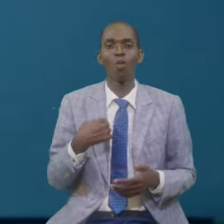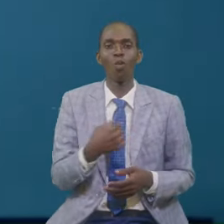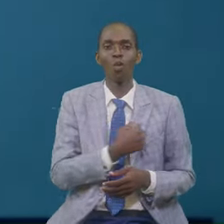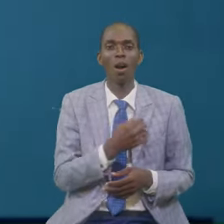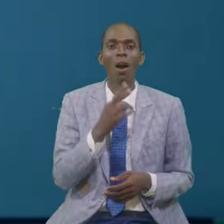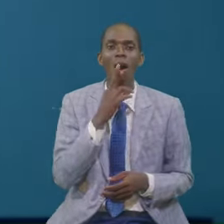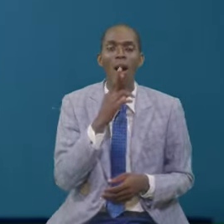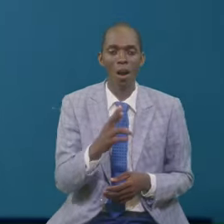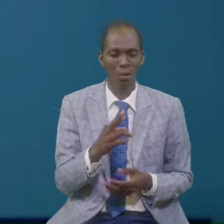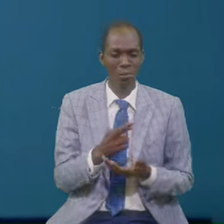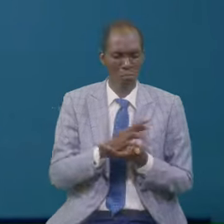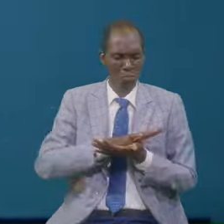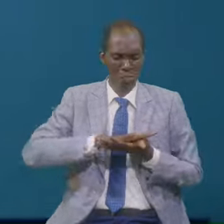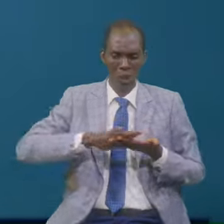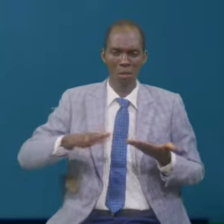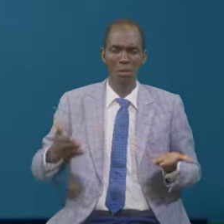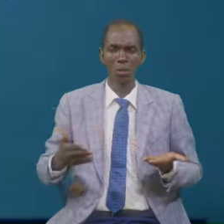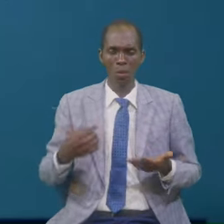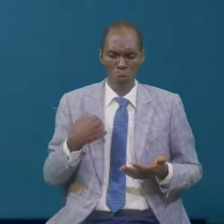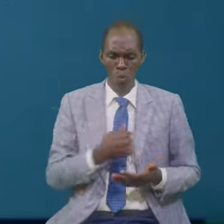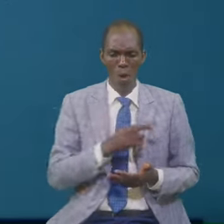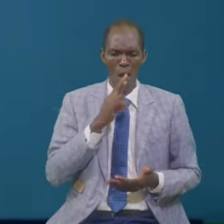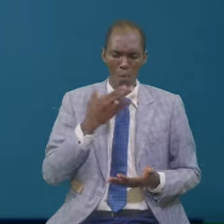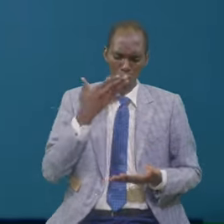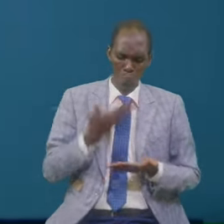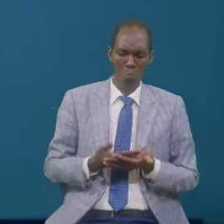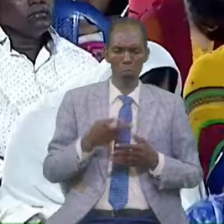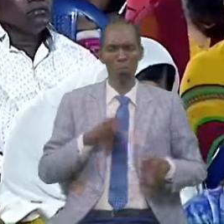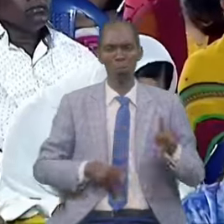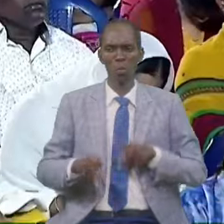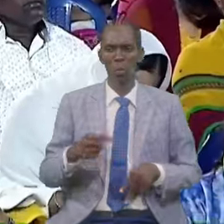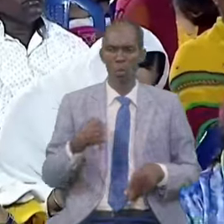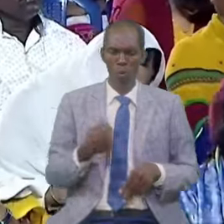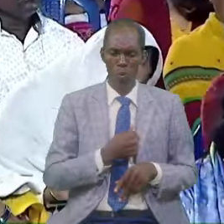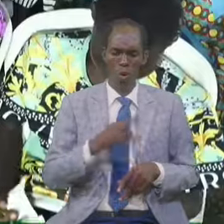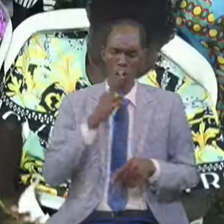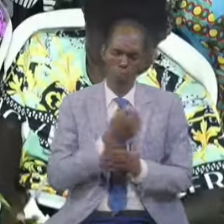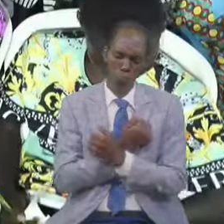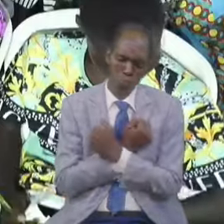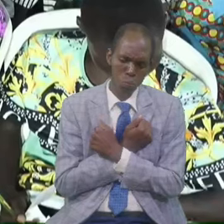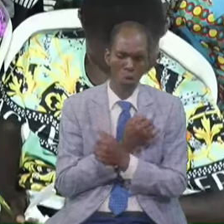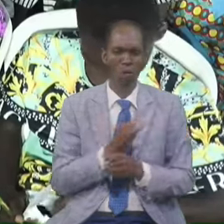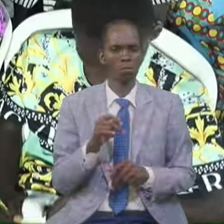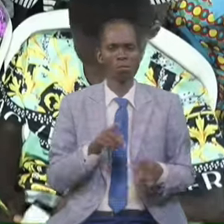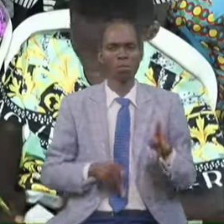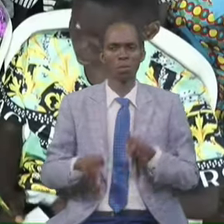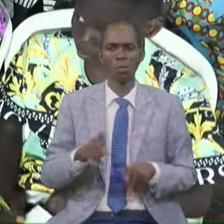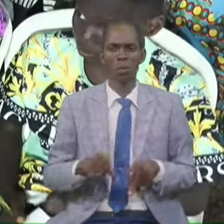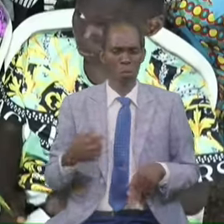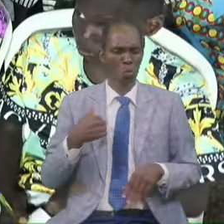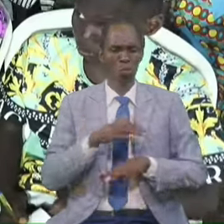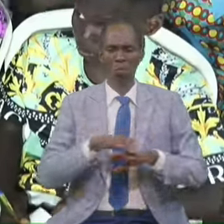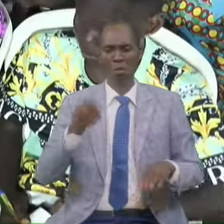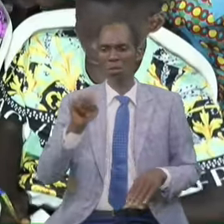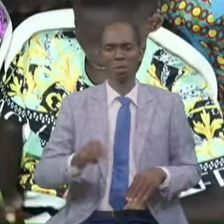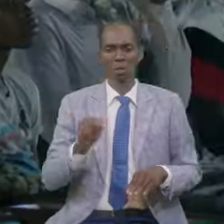నీతిమంతులుగా అనుకుంటున్నారు. We're good. మేము మంచి వాళ్ళం అనుకుంటున్నారు. We're beloved. మేము ప్రియమైన వారం అనుకుంటున్నారు. We don't need an advocate. మాకు